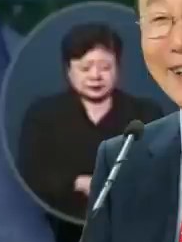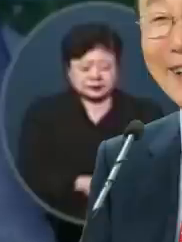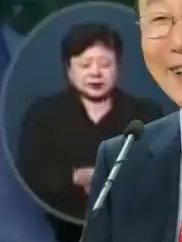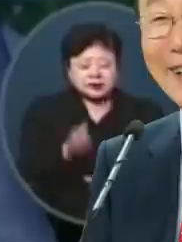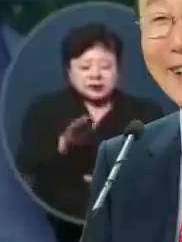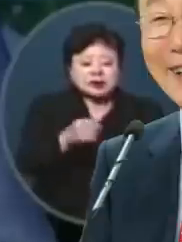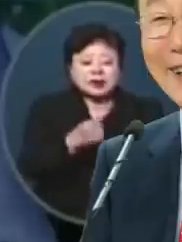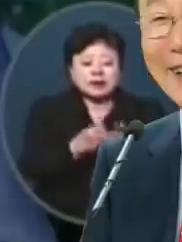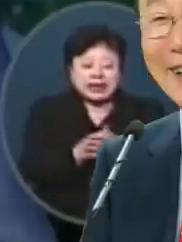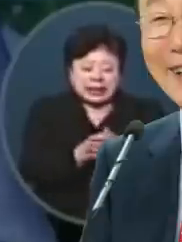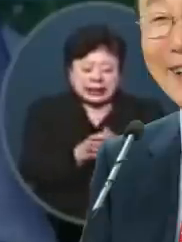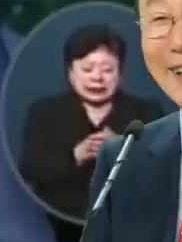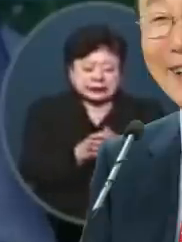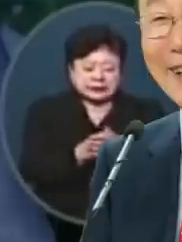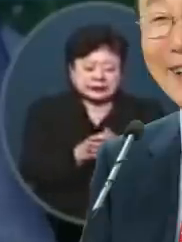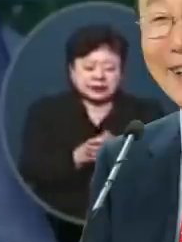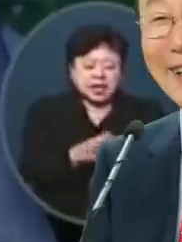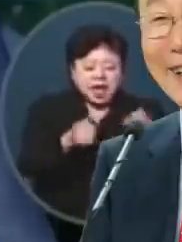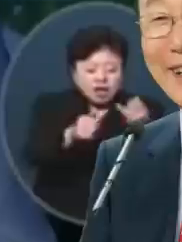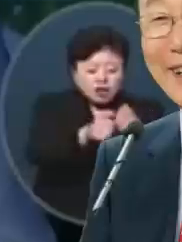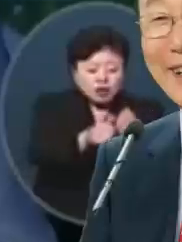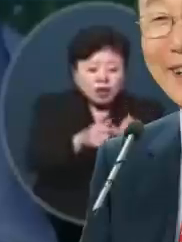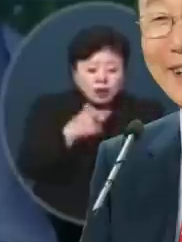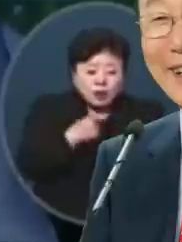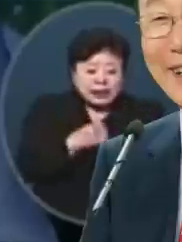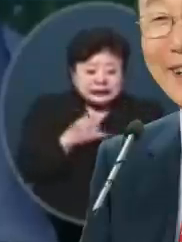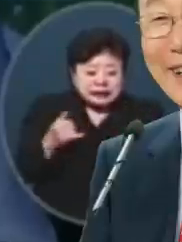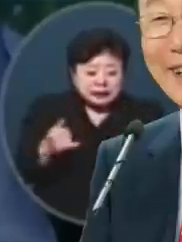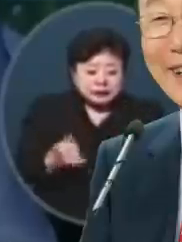그러니까 시집 가시는 분은